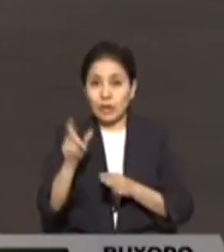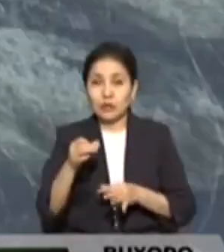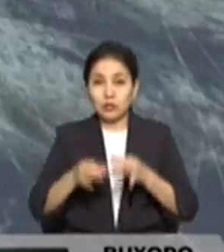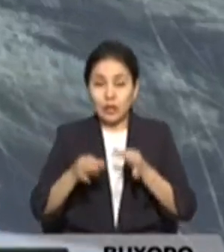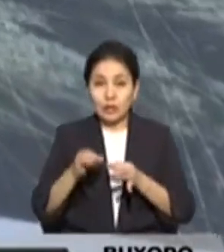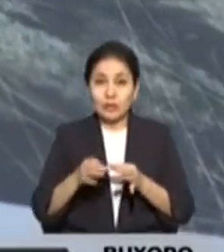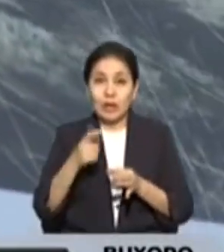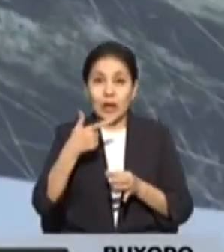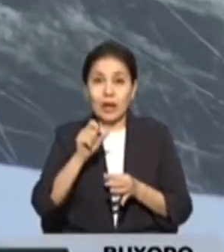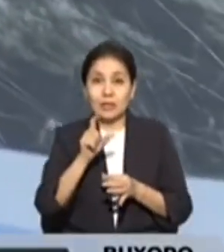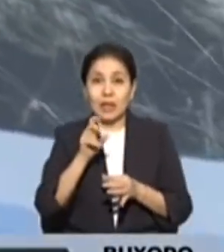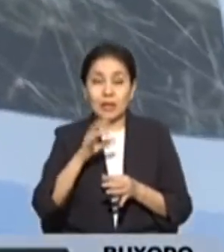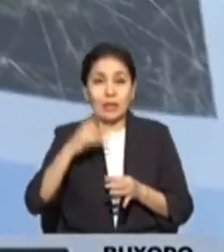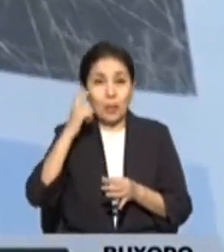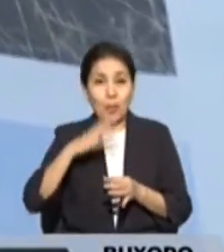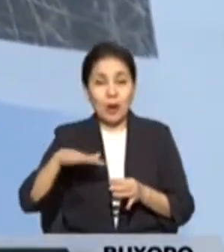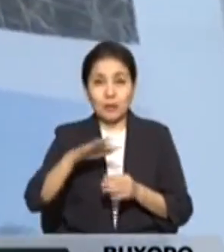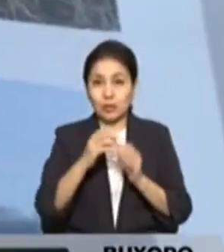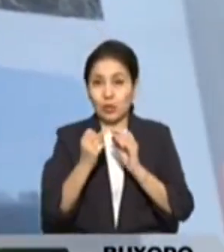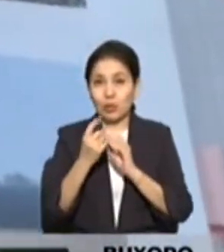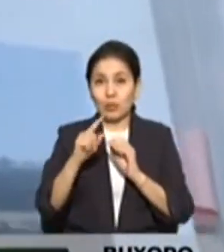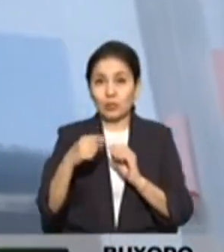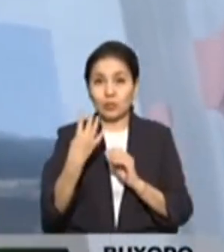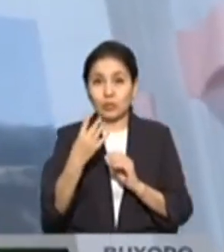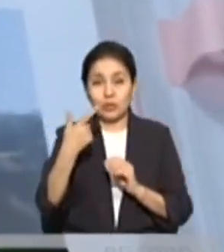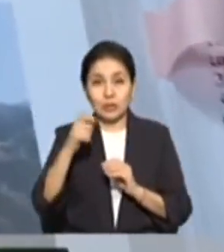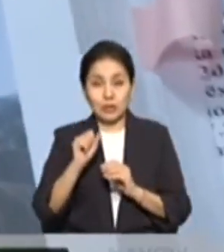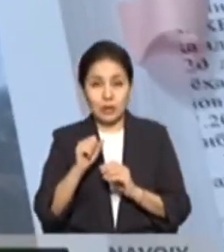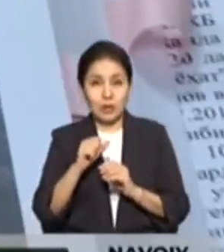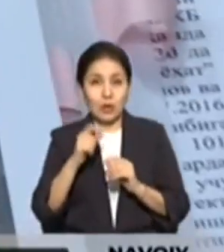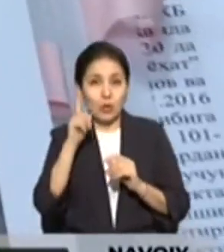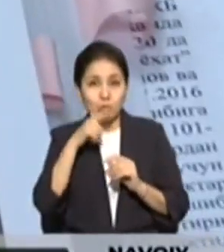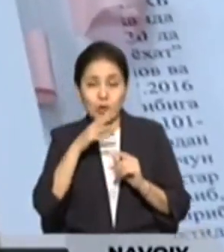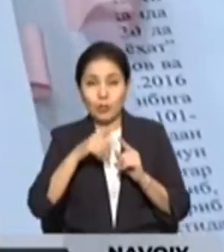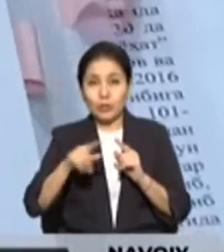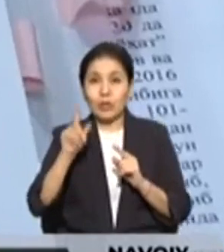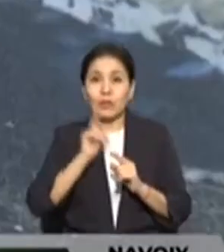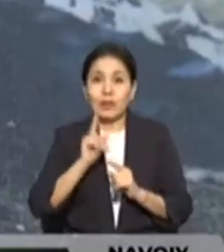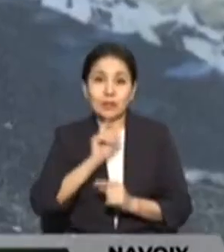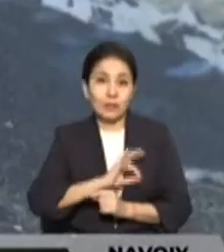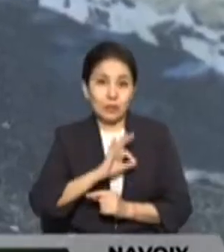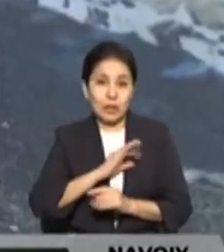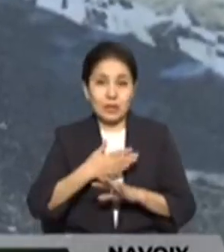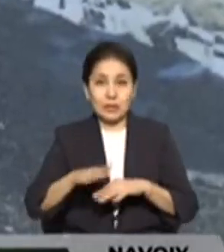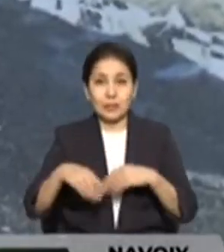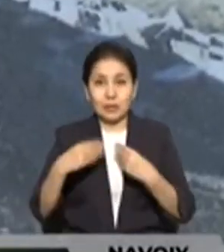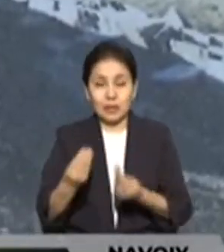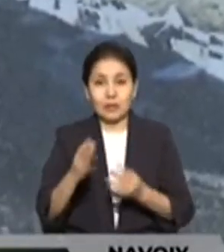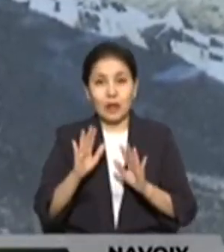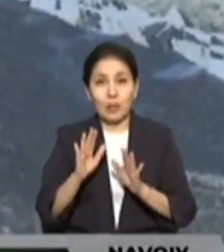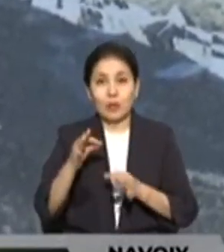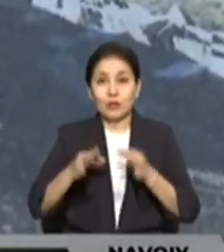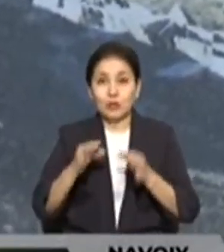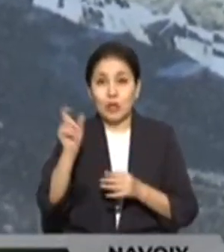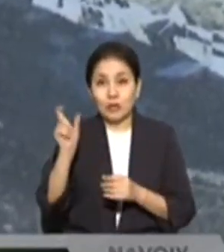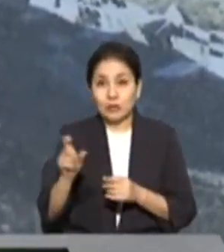aslida G'azalkent mahallasidagi jami 11.4 gektar yer maydoni uzoq muddatga vaqtincha foydalanish uchun ajratilgan edi. Ammo